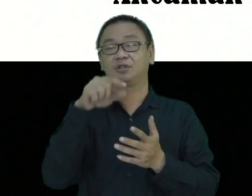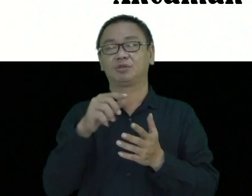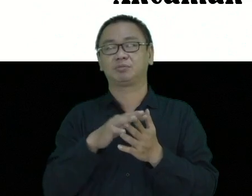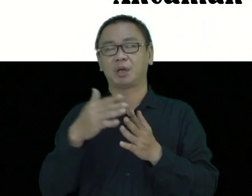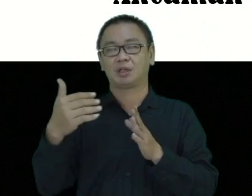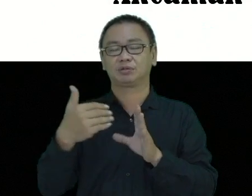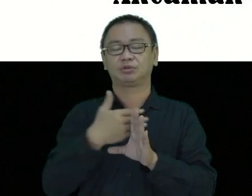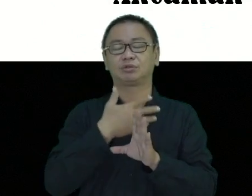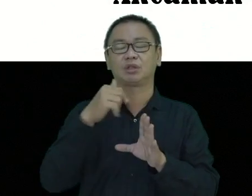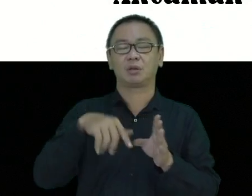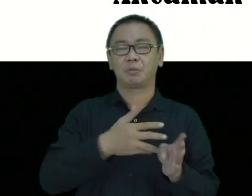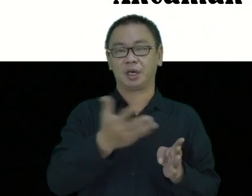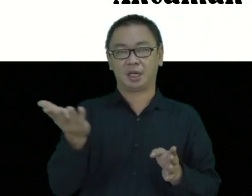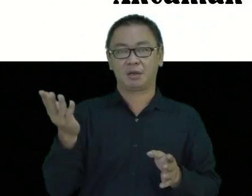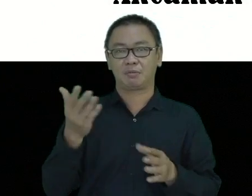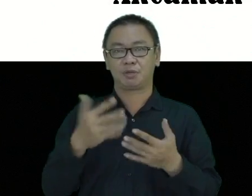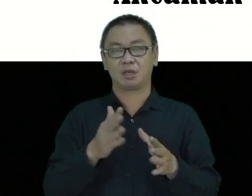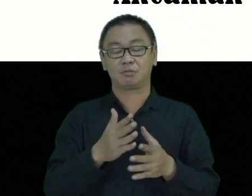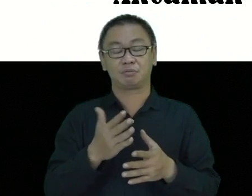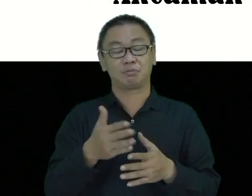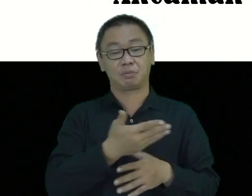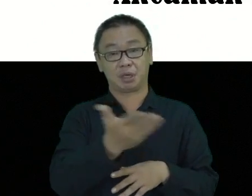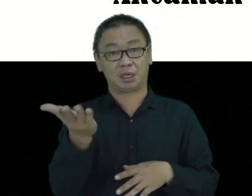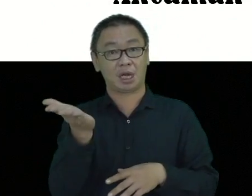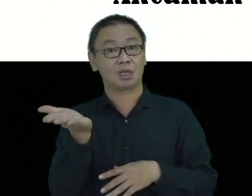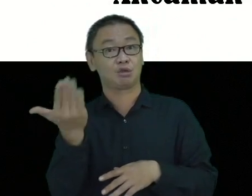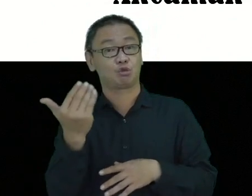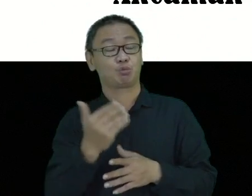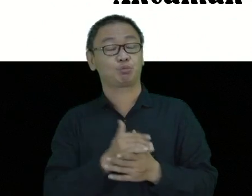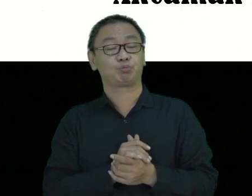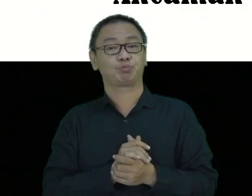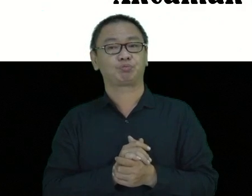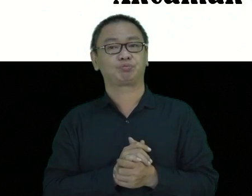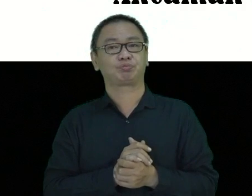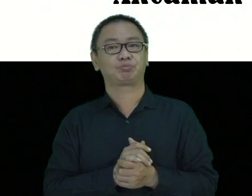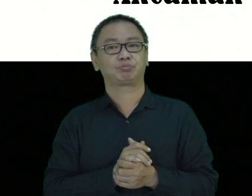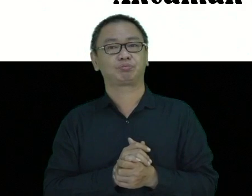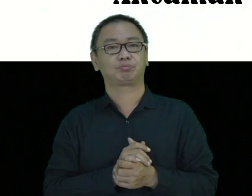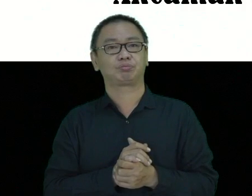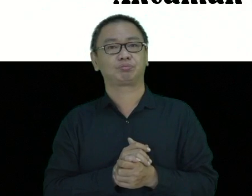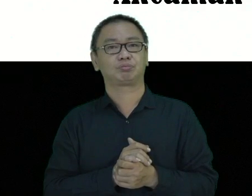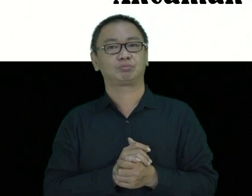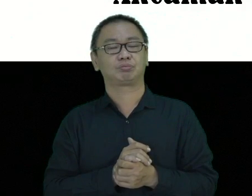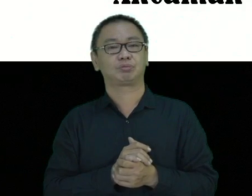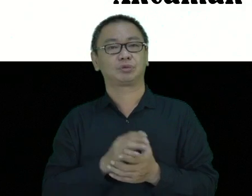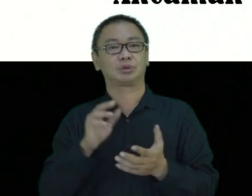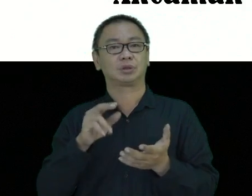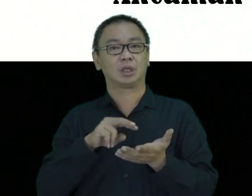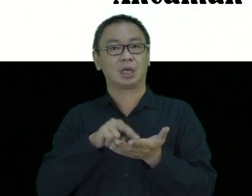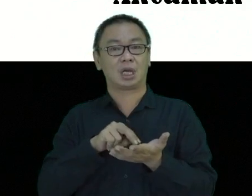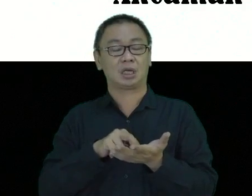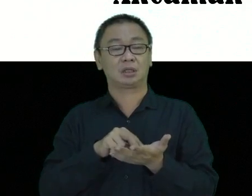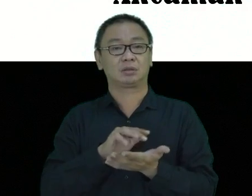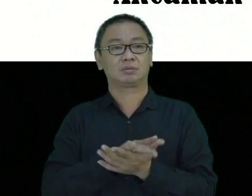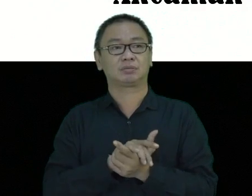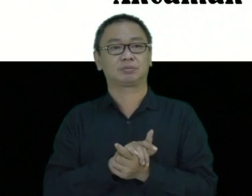mereka sehingga mereka hidup kembali. Mereka menjejakkan kakinya suatu tentara yang